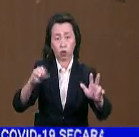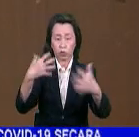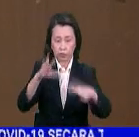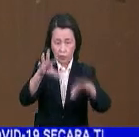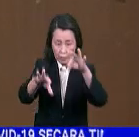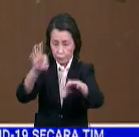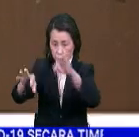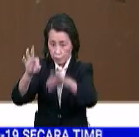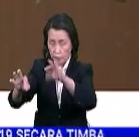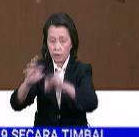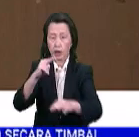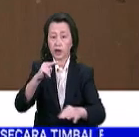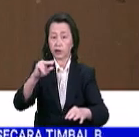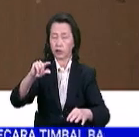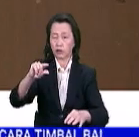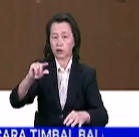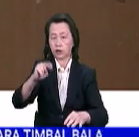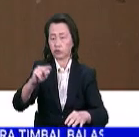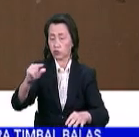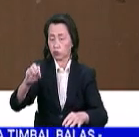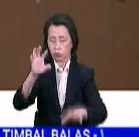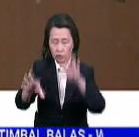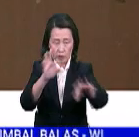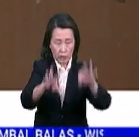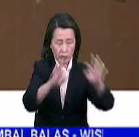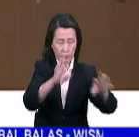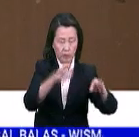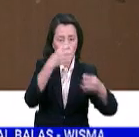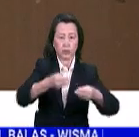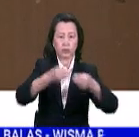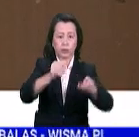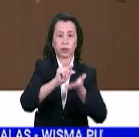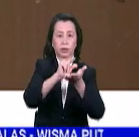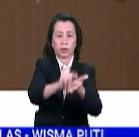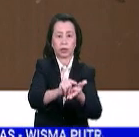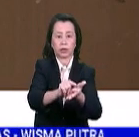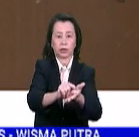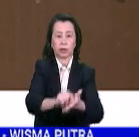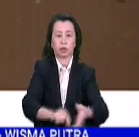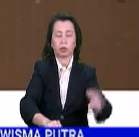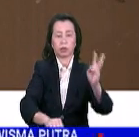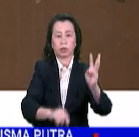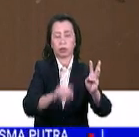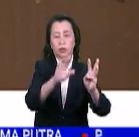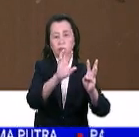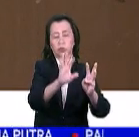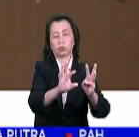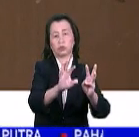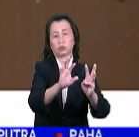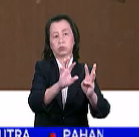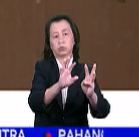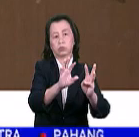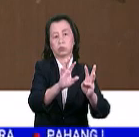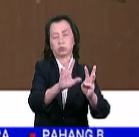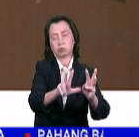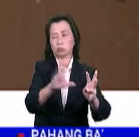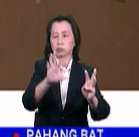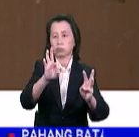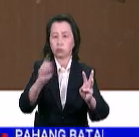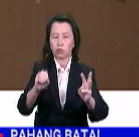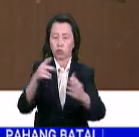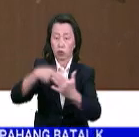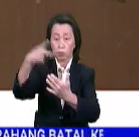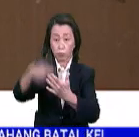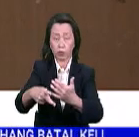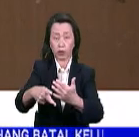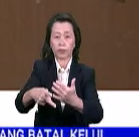dipilih untuk menerima manfaat bagi melaksanakan sebanyak 639 program berkaitan dengan KKP.